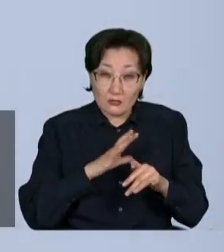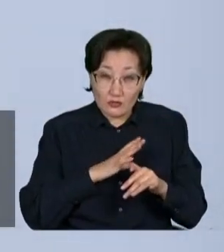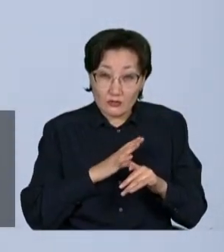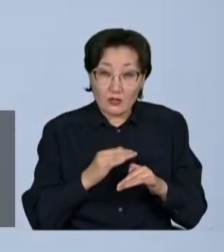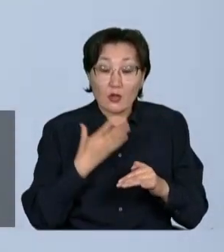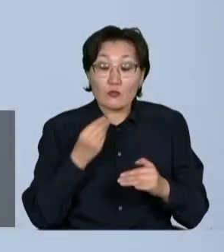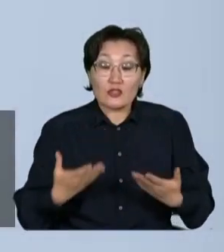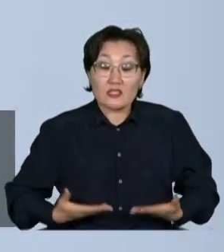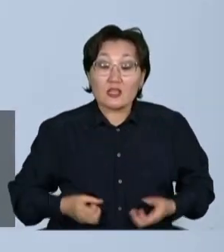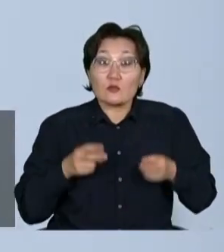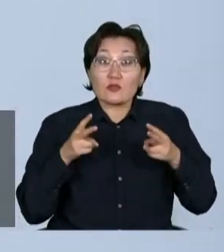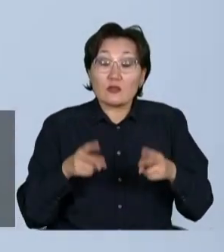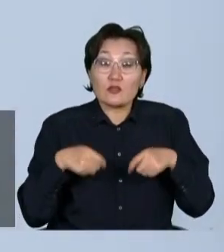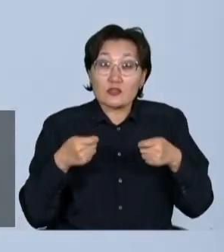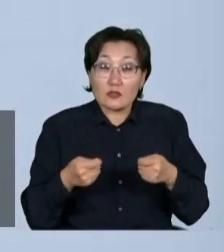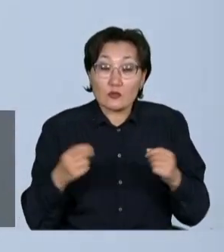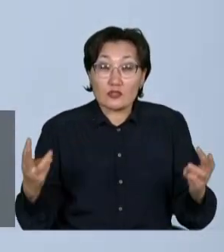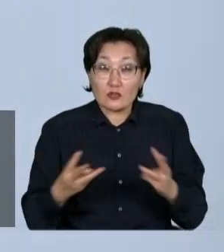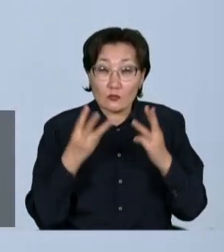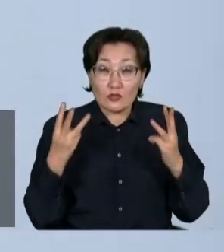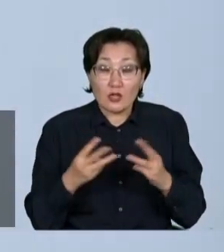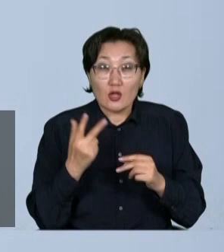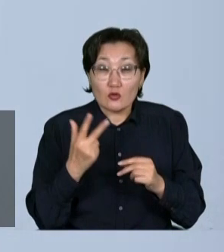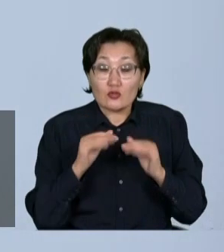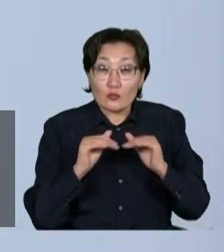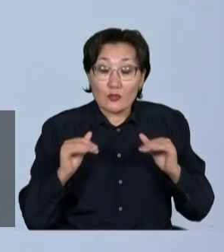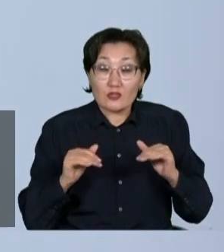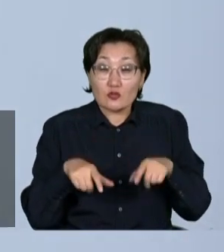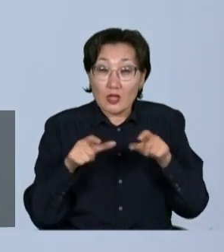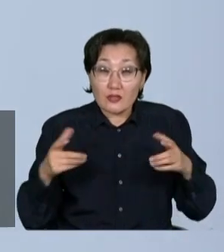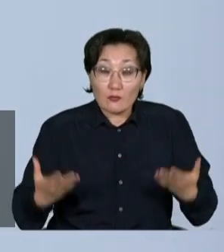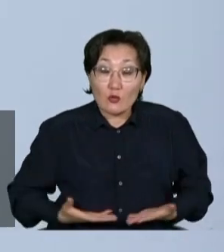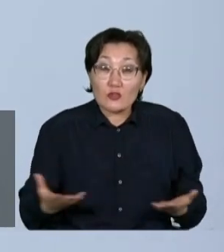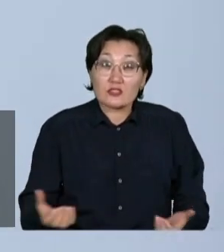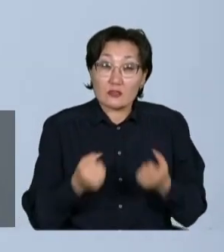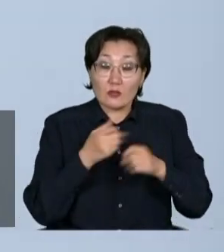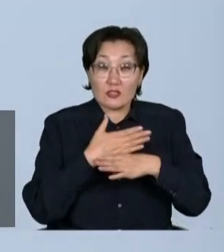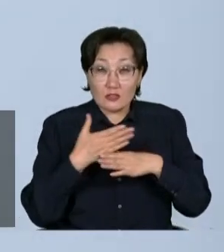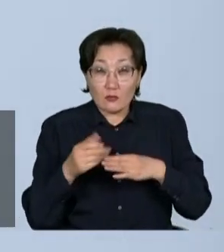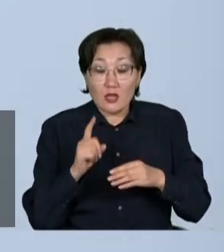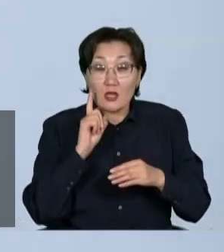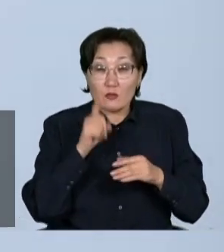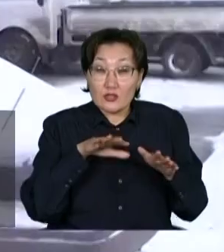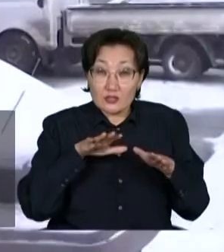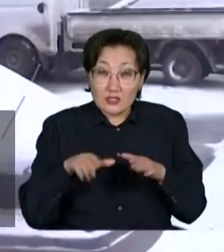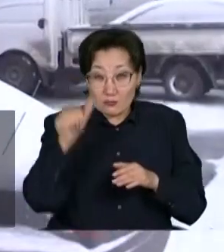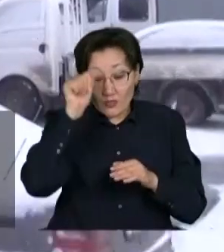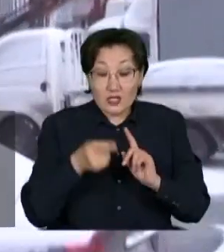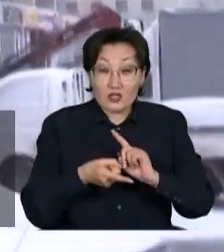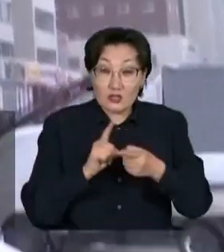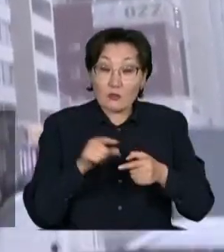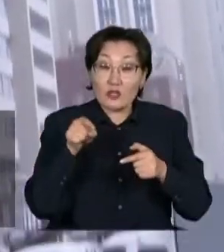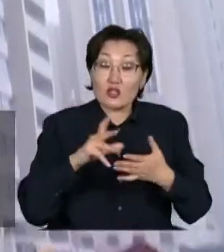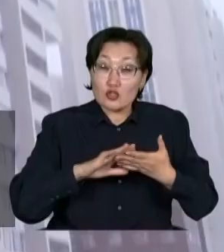Өз өмірін қауіп-қатерге тігіп, өрттің өтінен үш бірдей адамның өмірін сақтап қалды. Содан бері жылжып, ай өзгергенімен